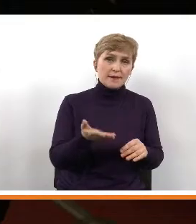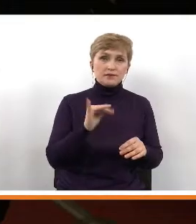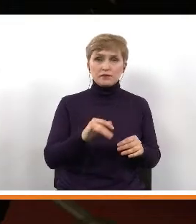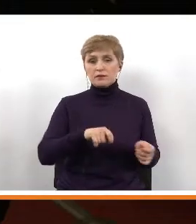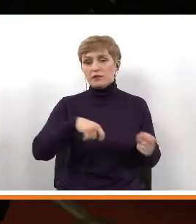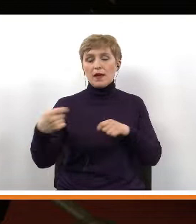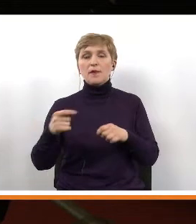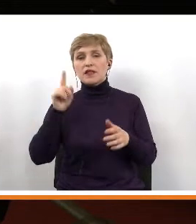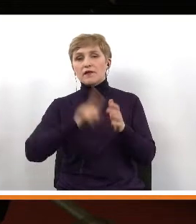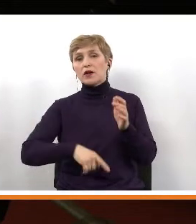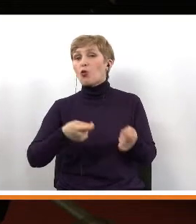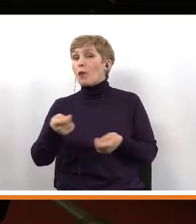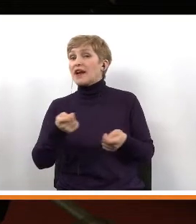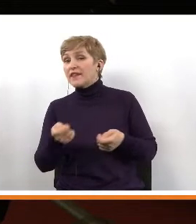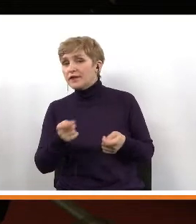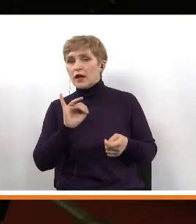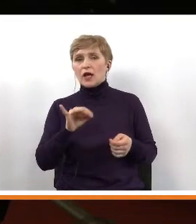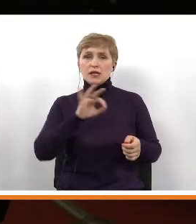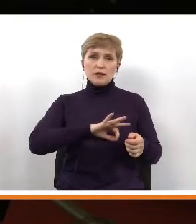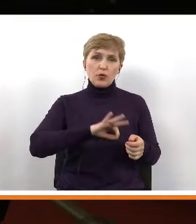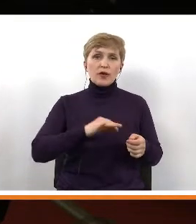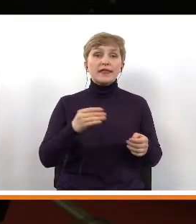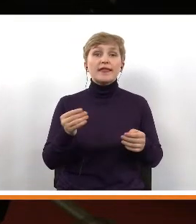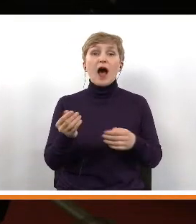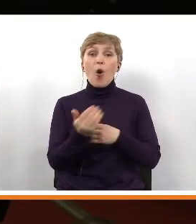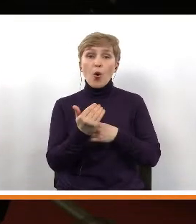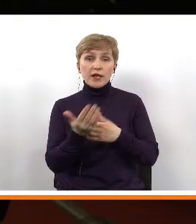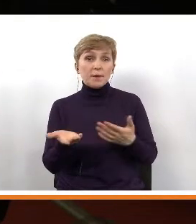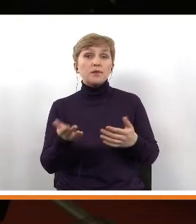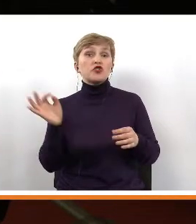передача в доверительное управление, и в использовании дохода часто